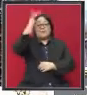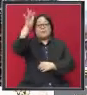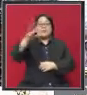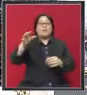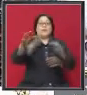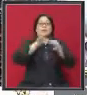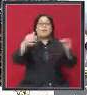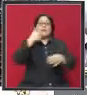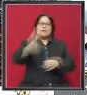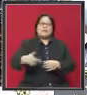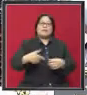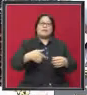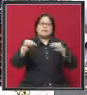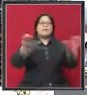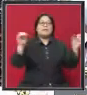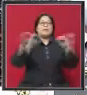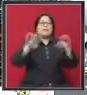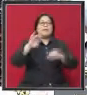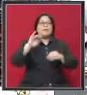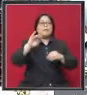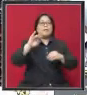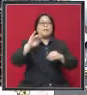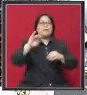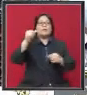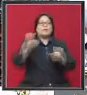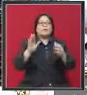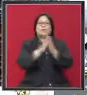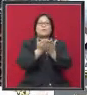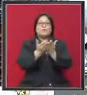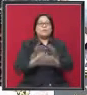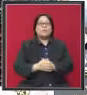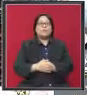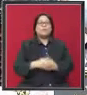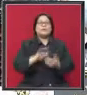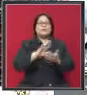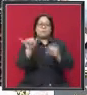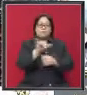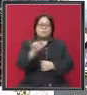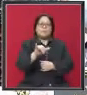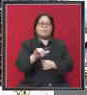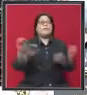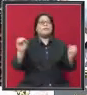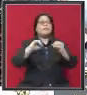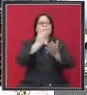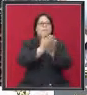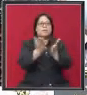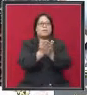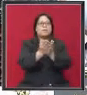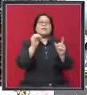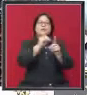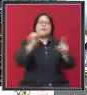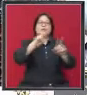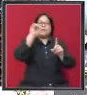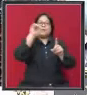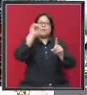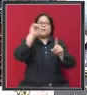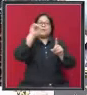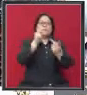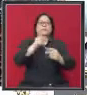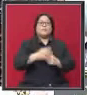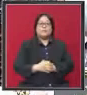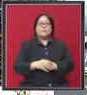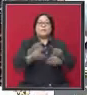Kebijaksanaan pepatah lama menyatakan tiada buluh yang tidak berbuku. Maka sama juga tiada belanjawan yang 100%